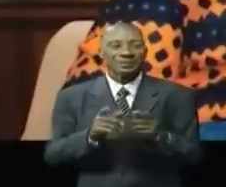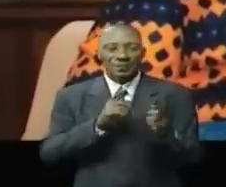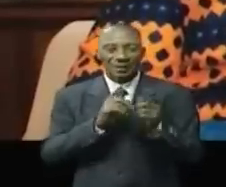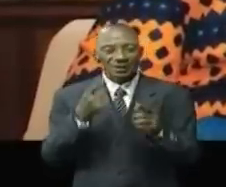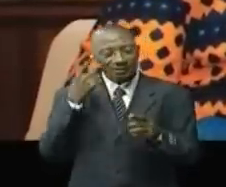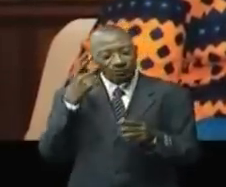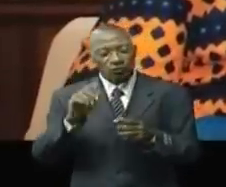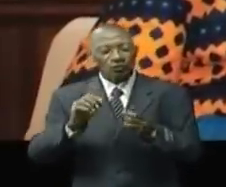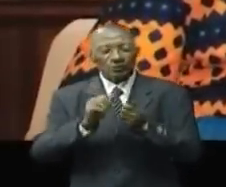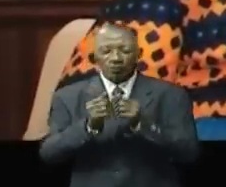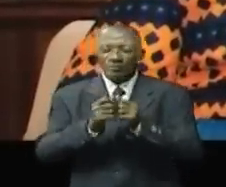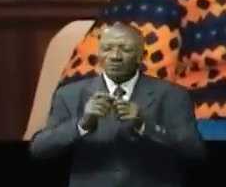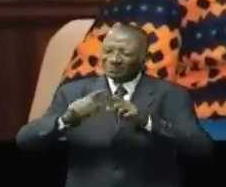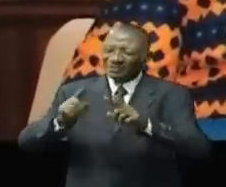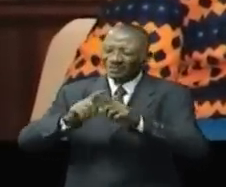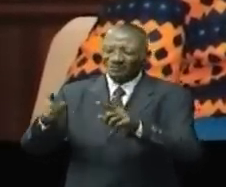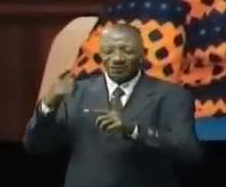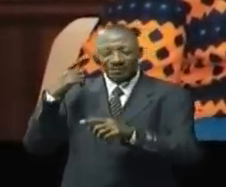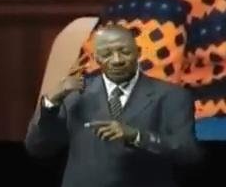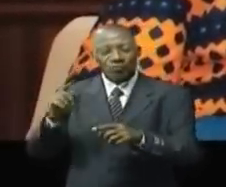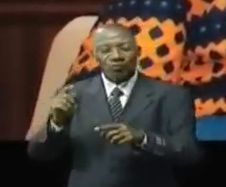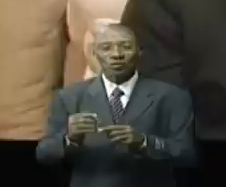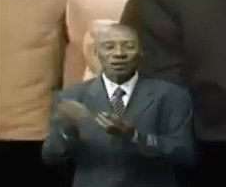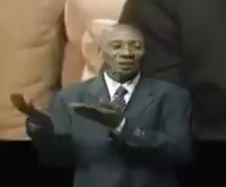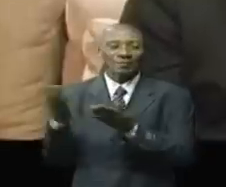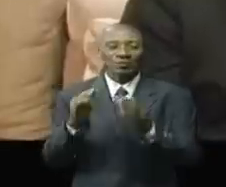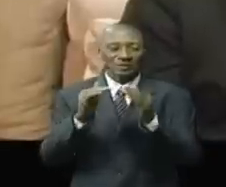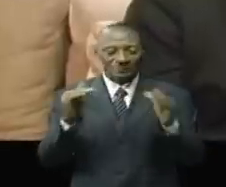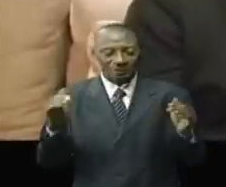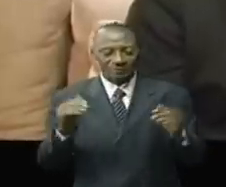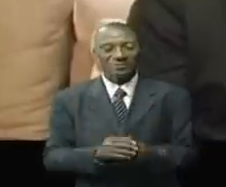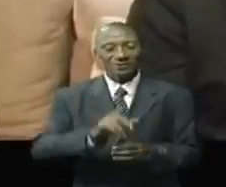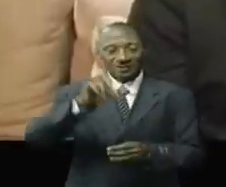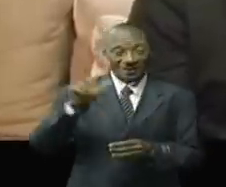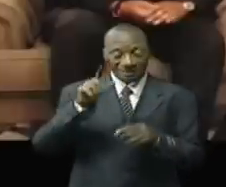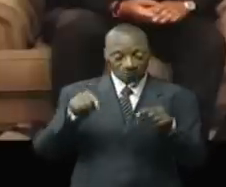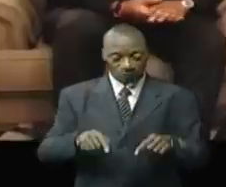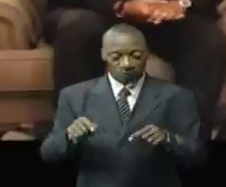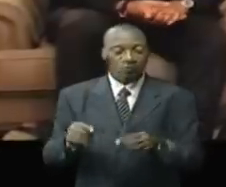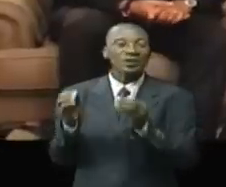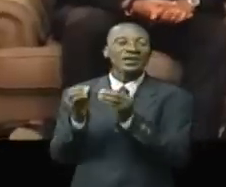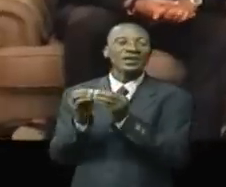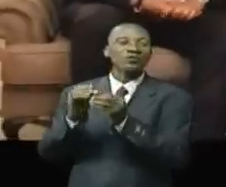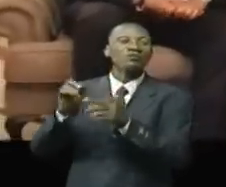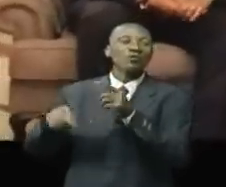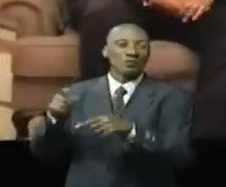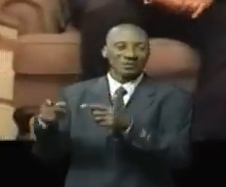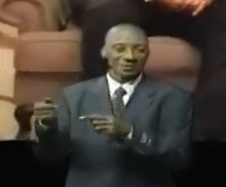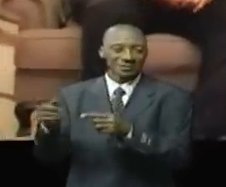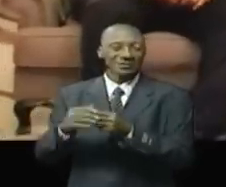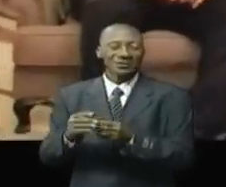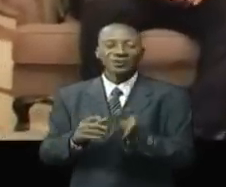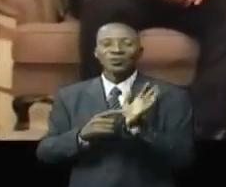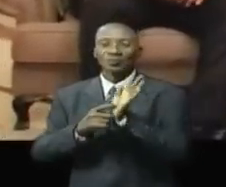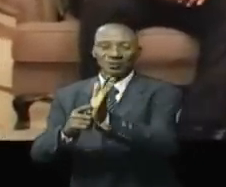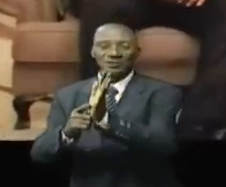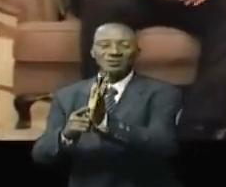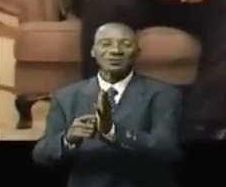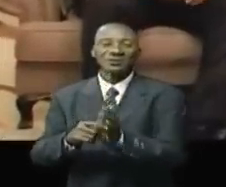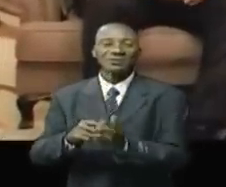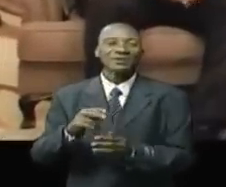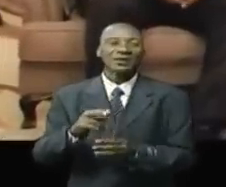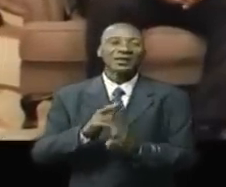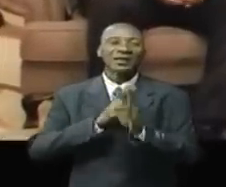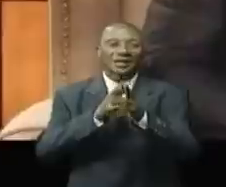aspects opérationnels. Ce lundi, le conclave débutera justement par la présentation de ces rapports des commandants